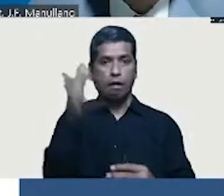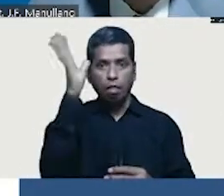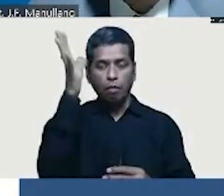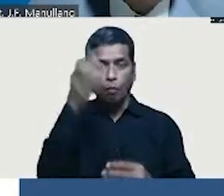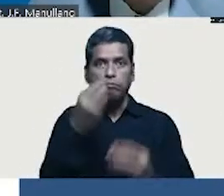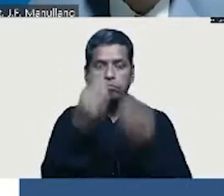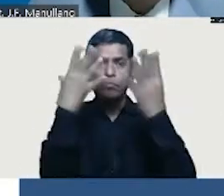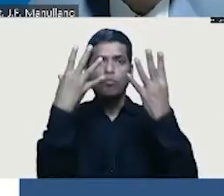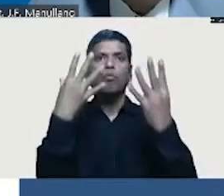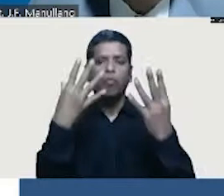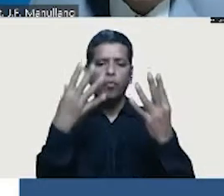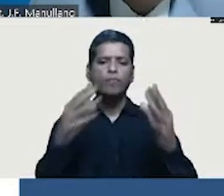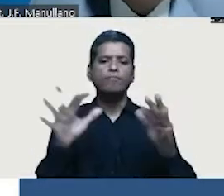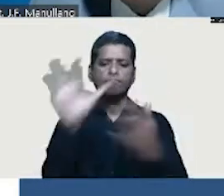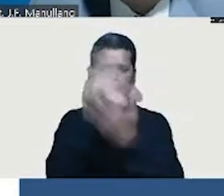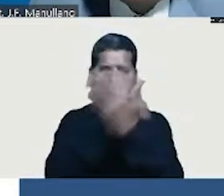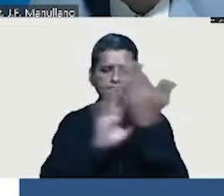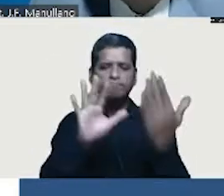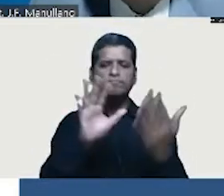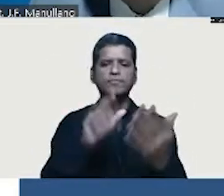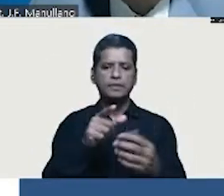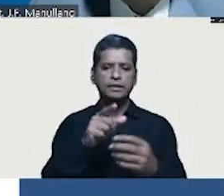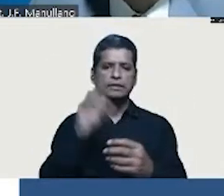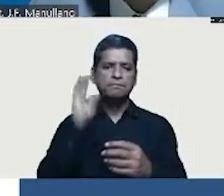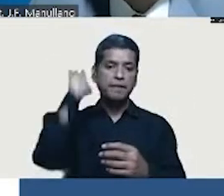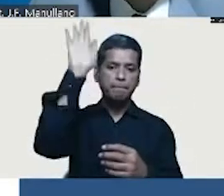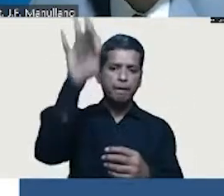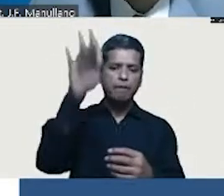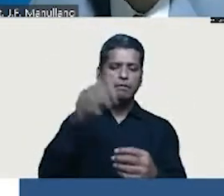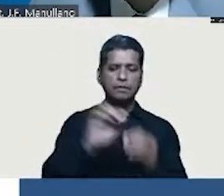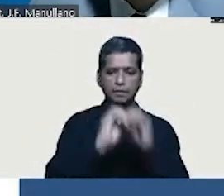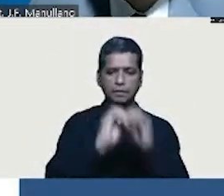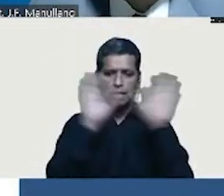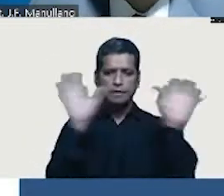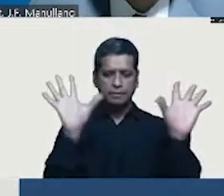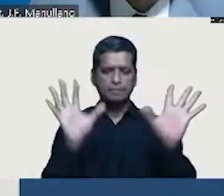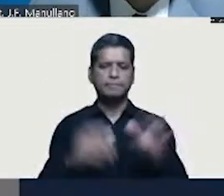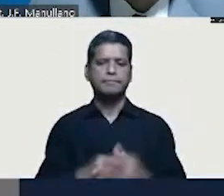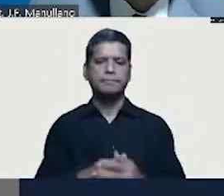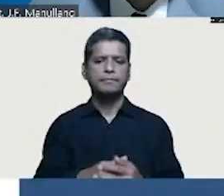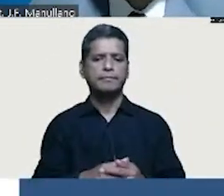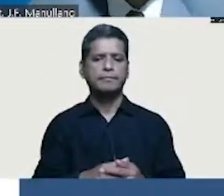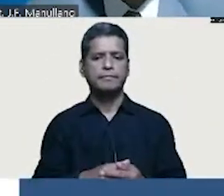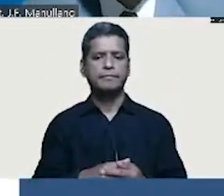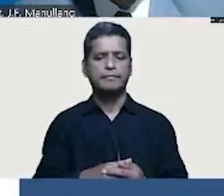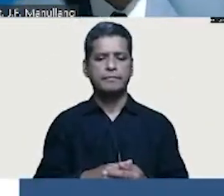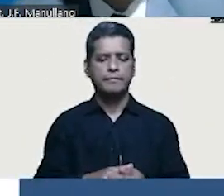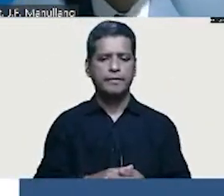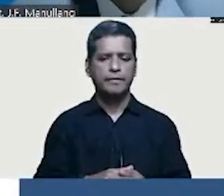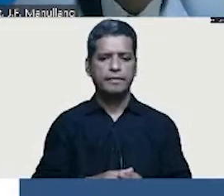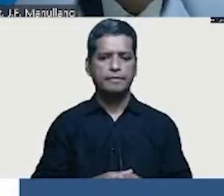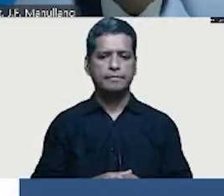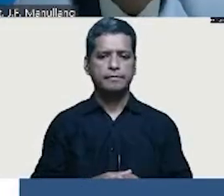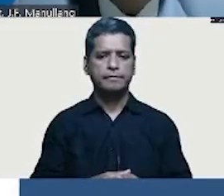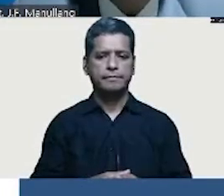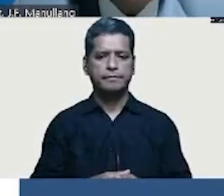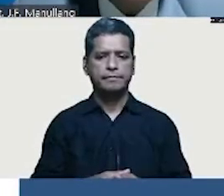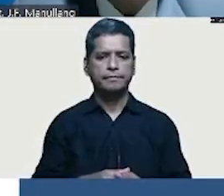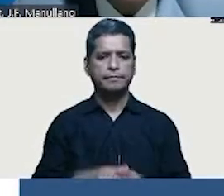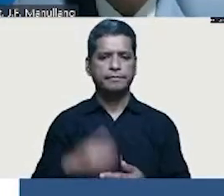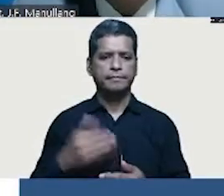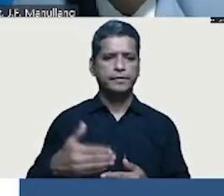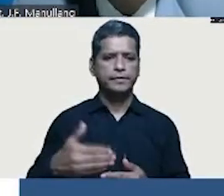yang bagaimana Ussy adalah gelap dan mustahil tetapi bagi dia semuanya jelas semuanya terang kita 40